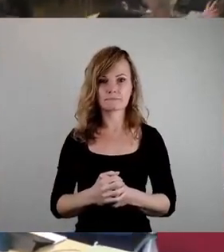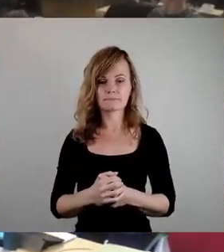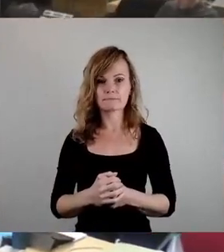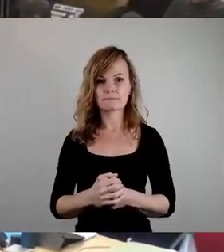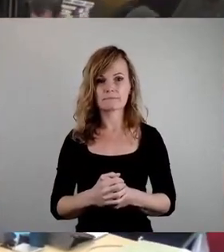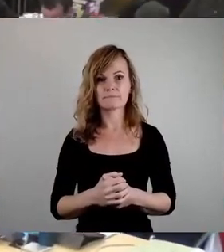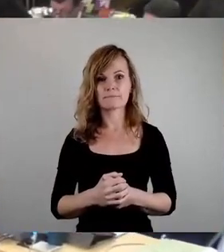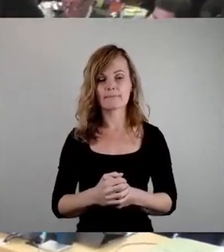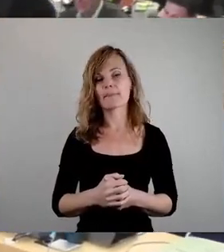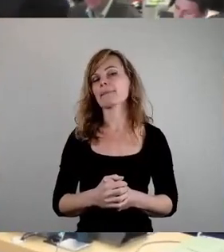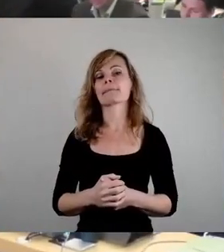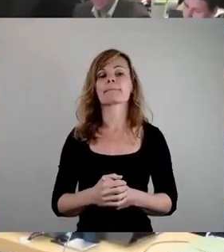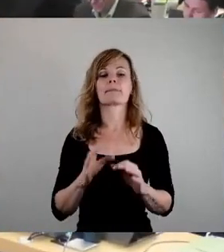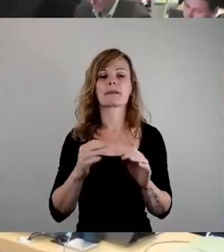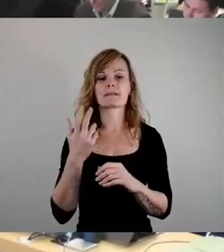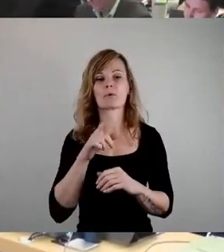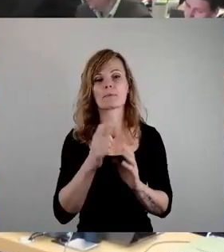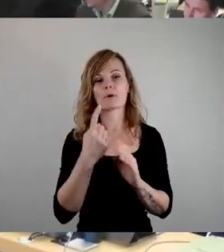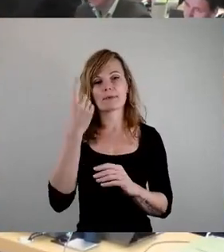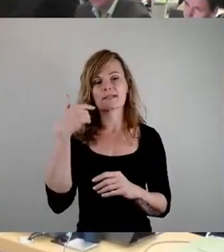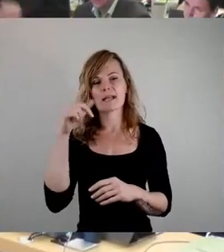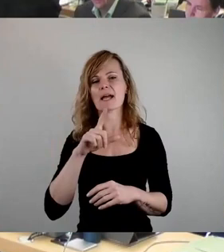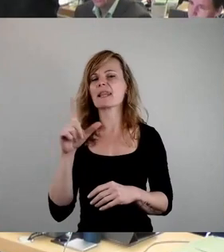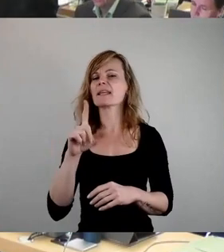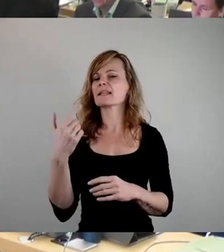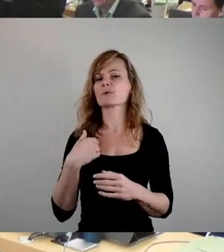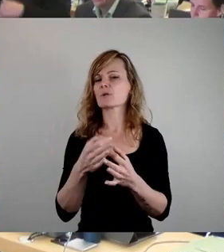Sehr geehrter Herr Oberbürgermeister, Herr Lichti, ich habe noch gar nichts gesagt. Also,